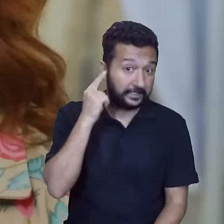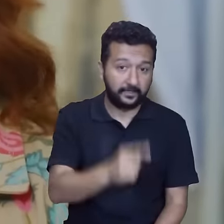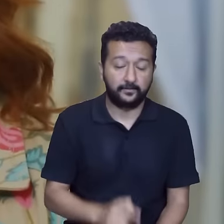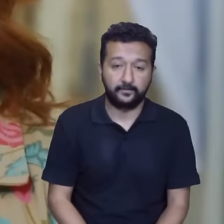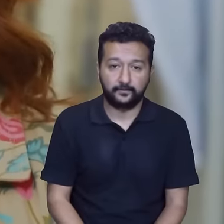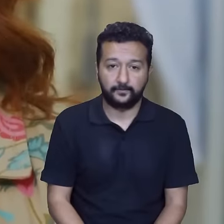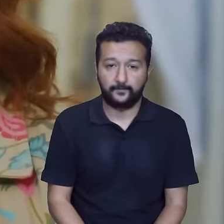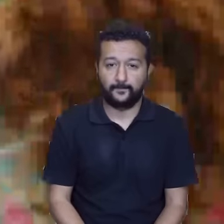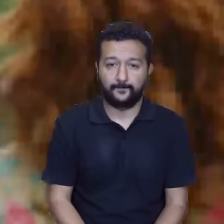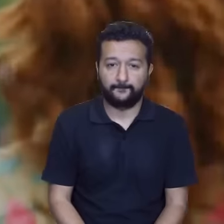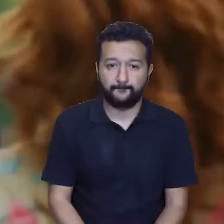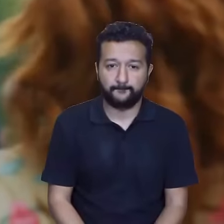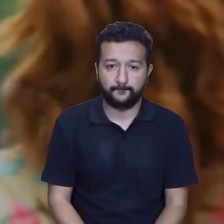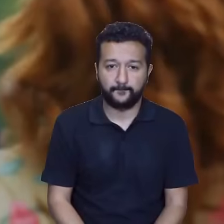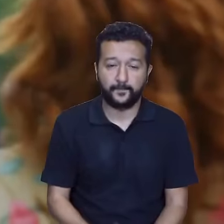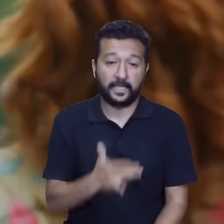ya.